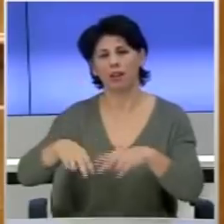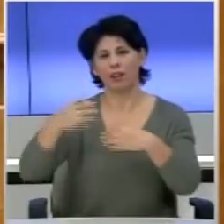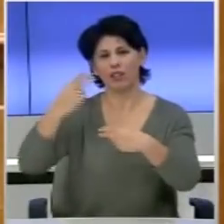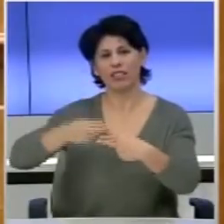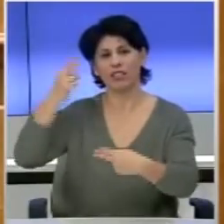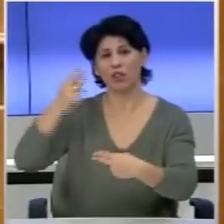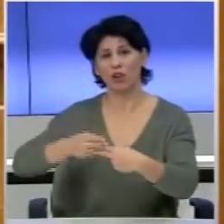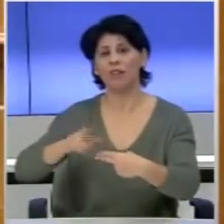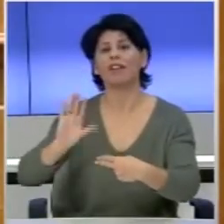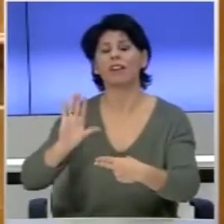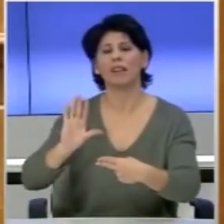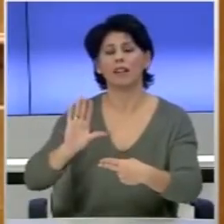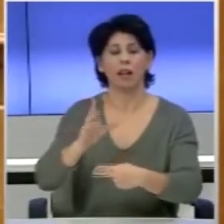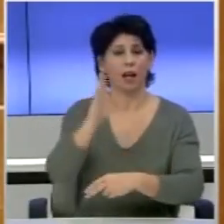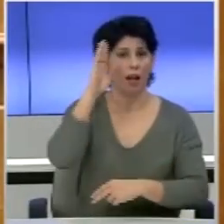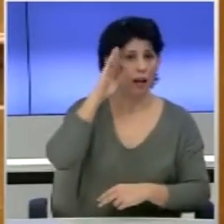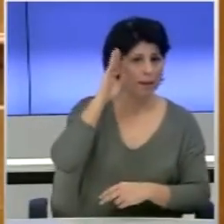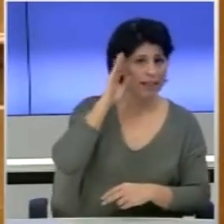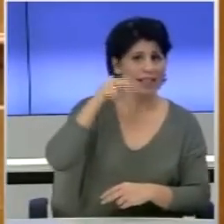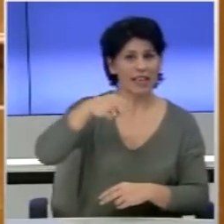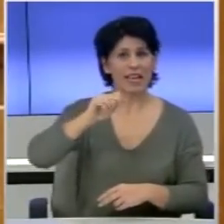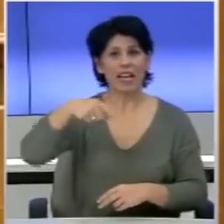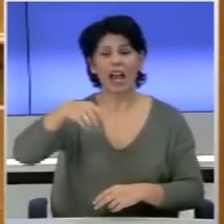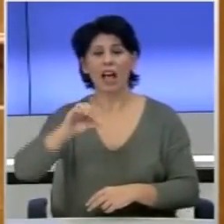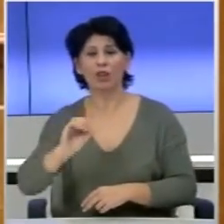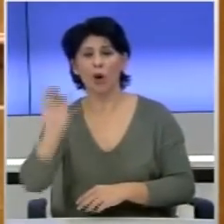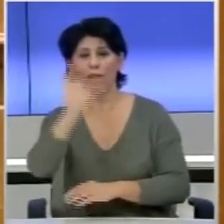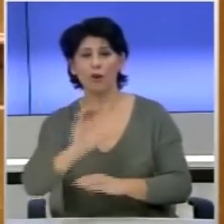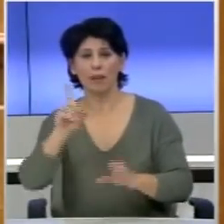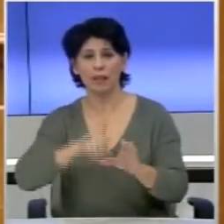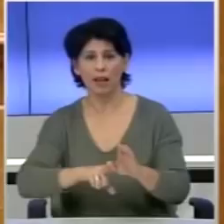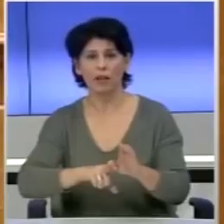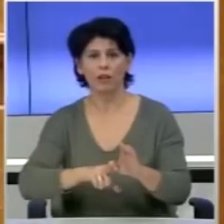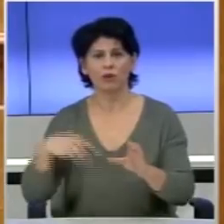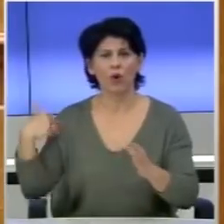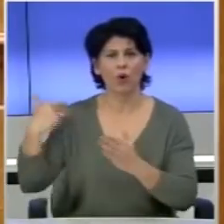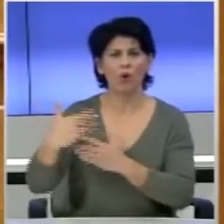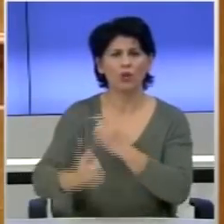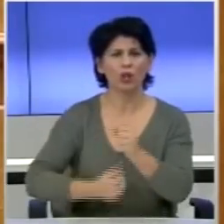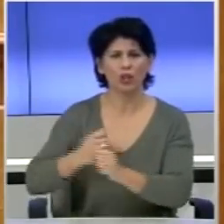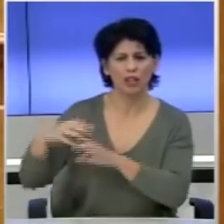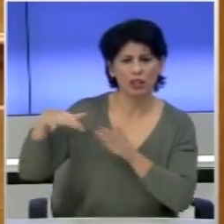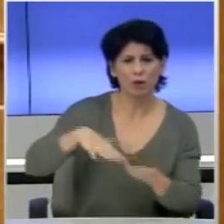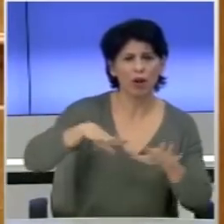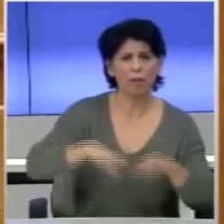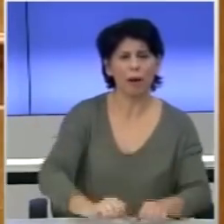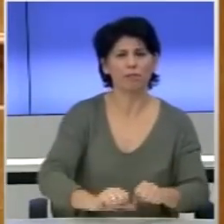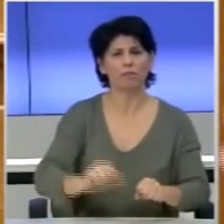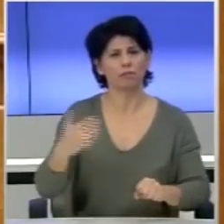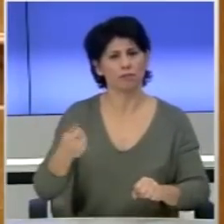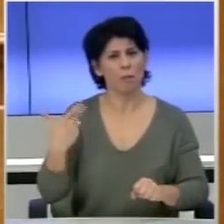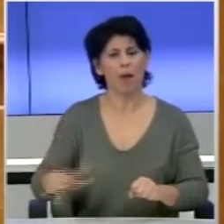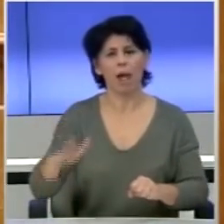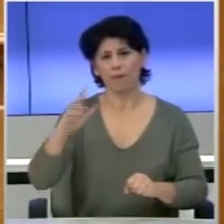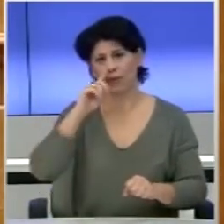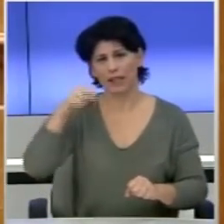Δεν ξέρετε πως είπα ΝΑΤΟ, Ευρωπαϊκή Ένωση τόσα χρόνια έχουν ουσιαστικά νομιμοποιήσει την εισβολή και κατοχή από την